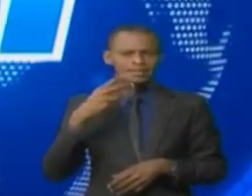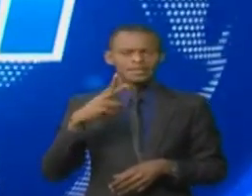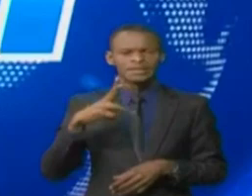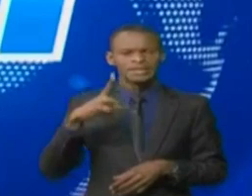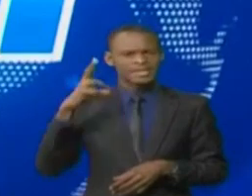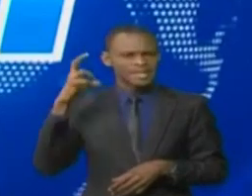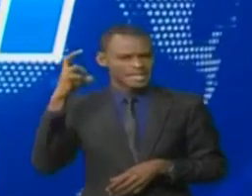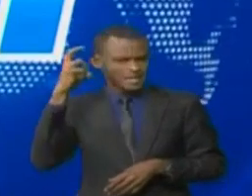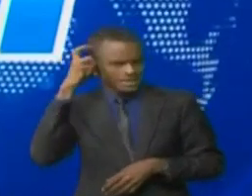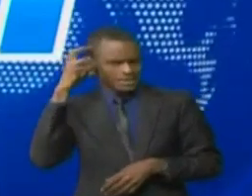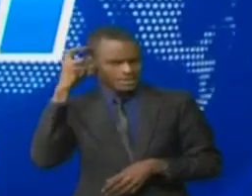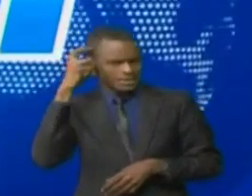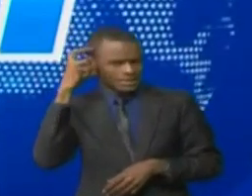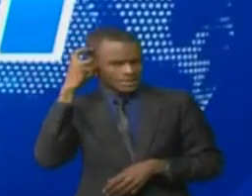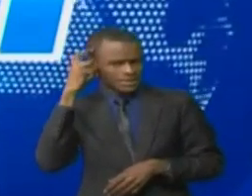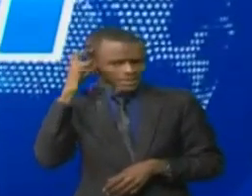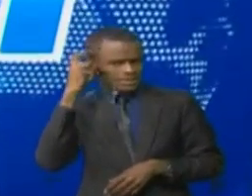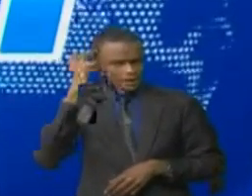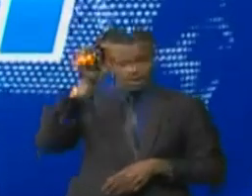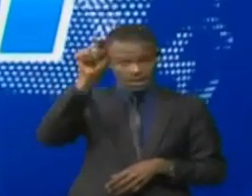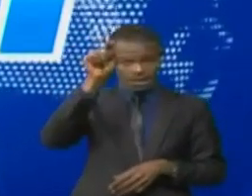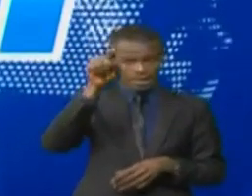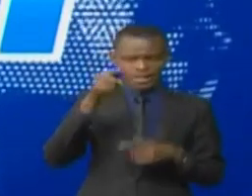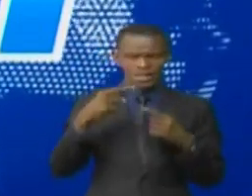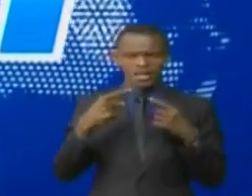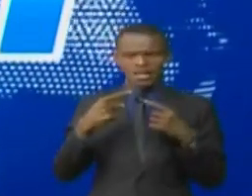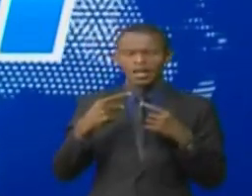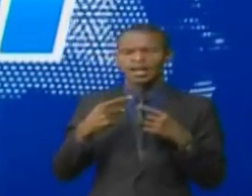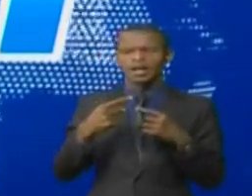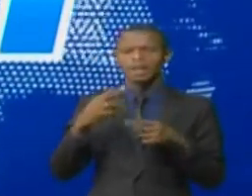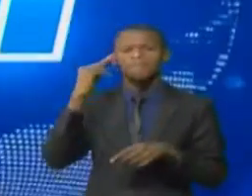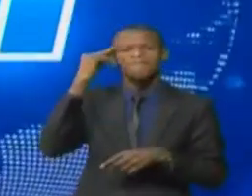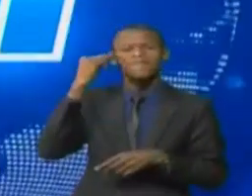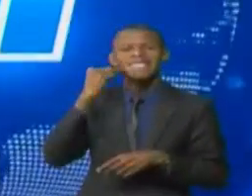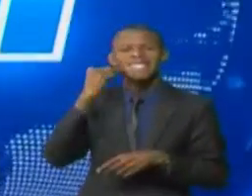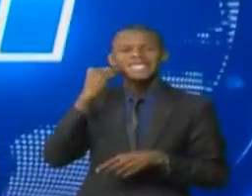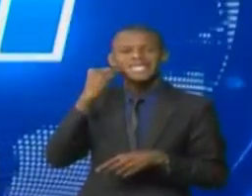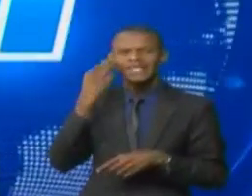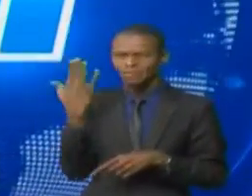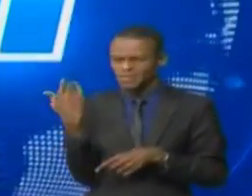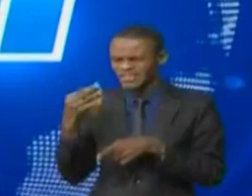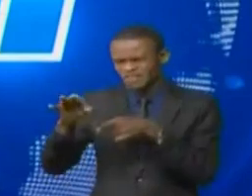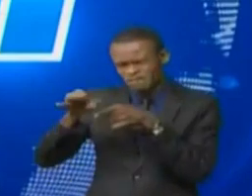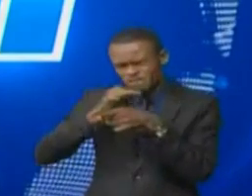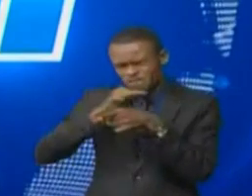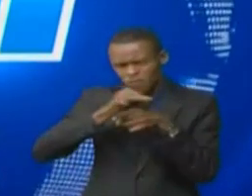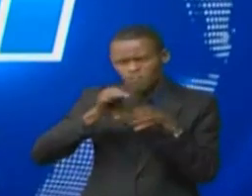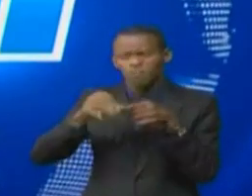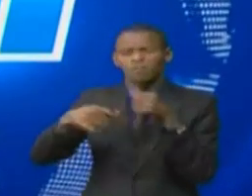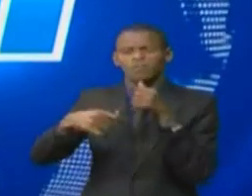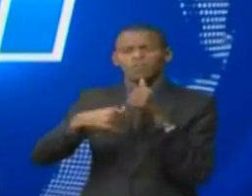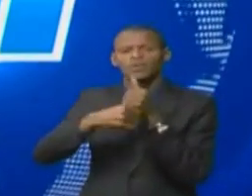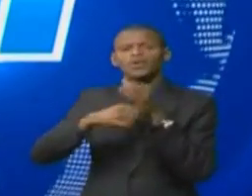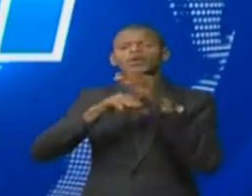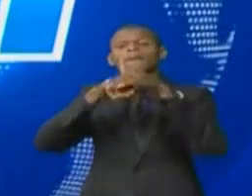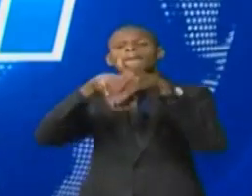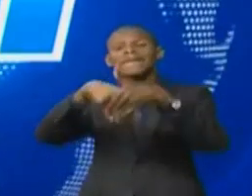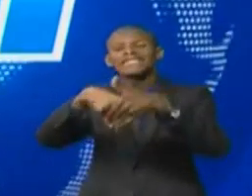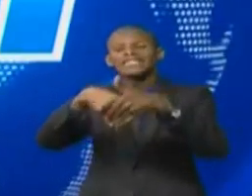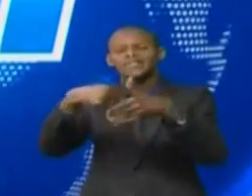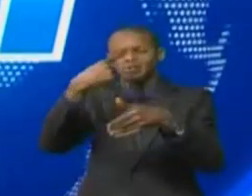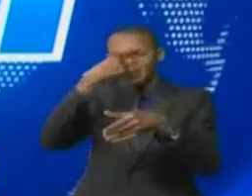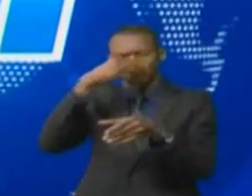à Mongaba au lancement de la 6 saisons et à la remise des brevets de participation fermée leader formé par